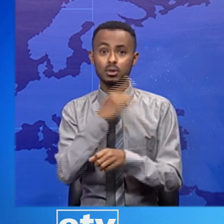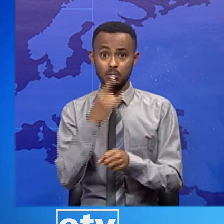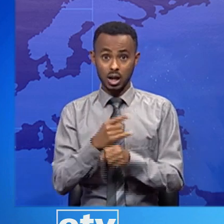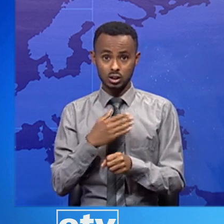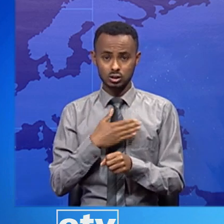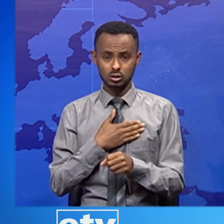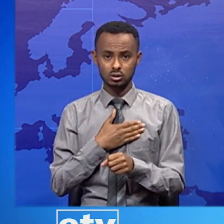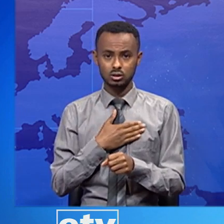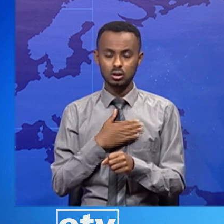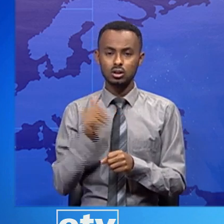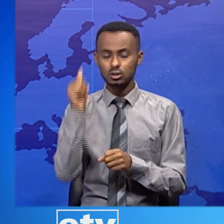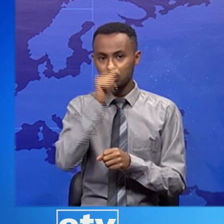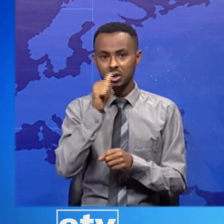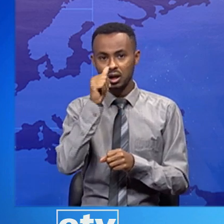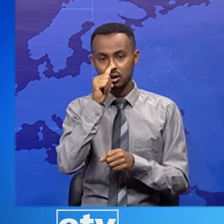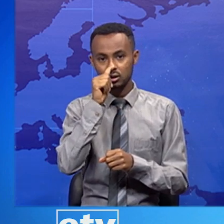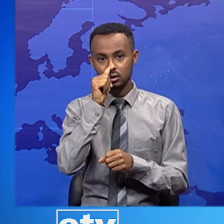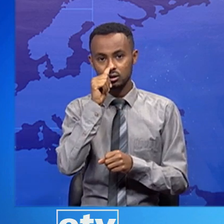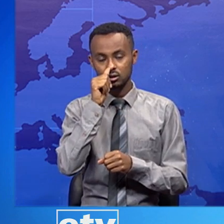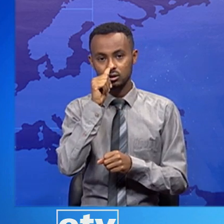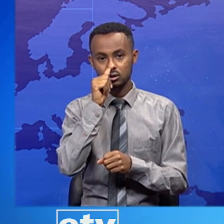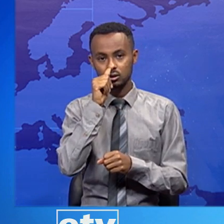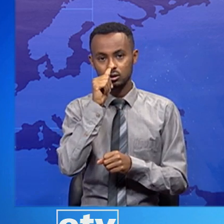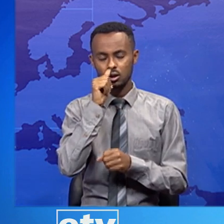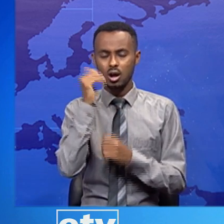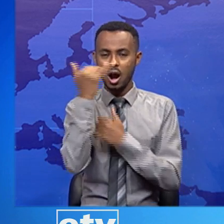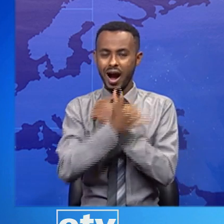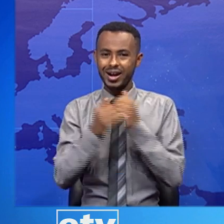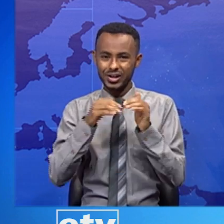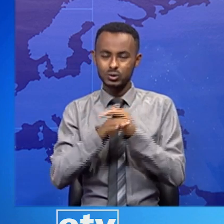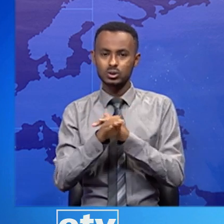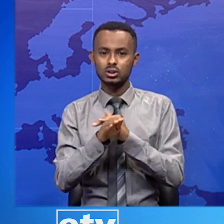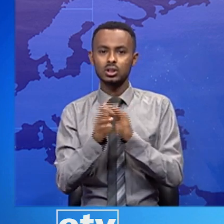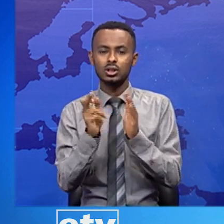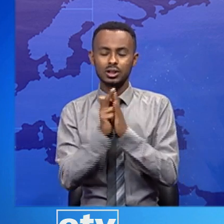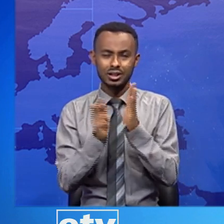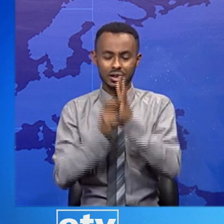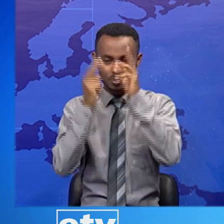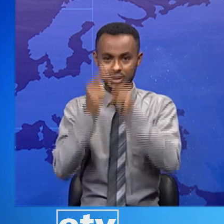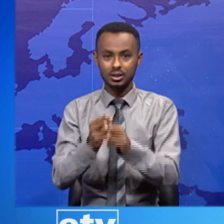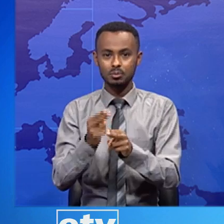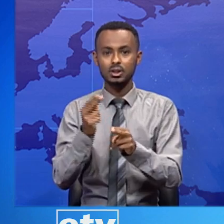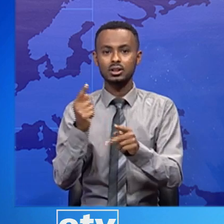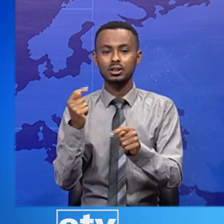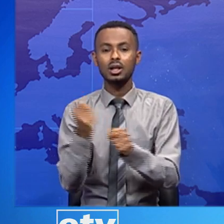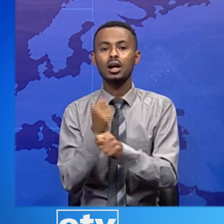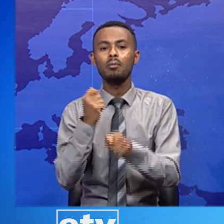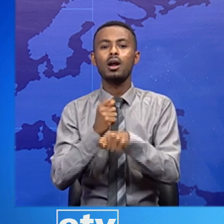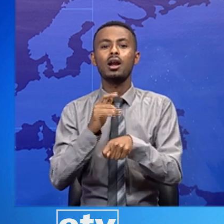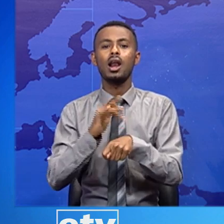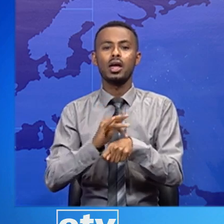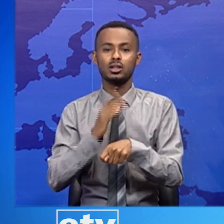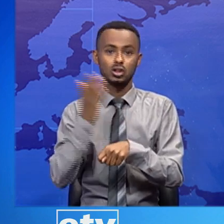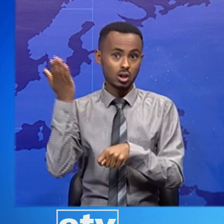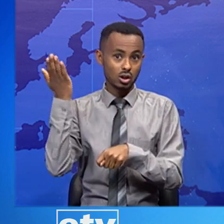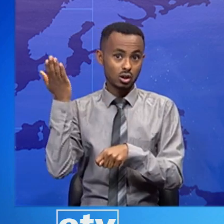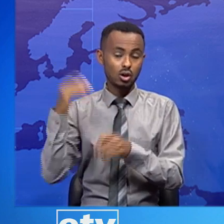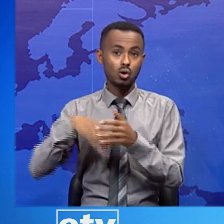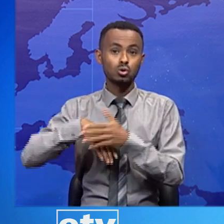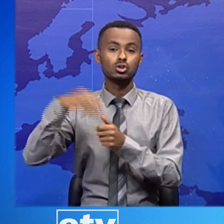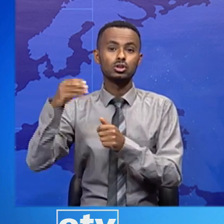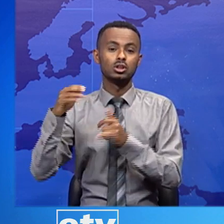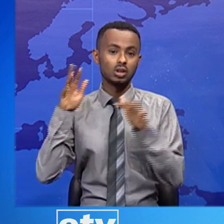ጊዜም በዘመናችን ኢትዮጵያ ሀገር ውስጥ ህግ የማስከበር ተግባር ላይ ነች።